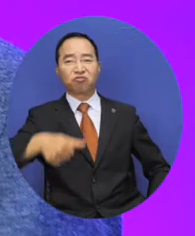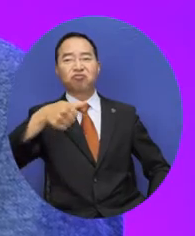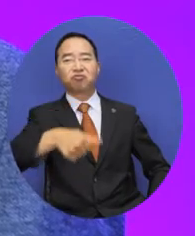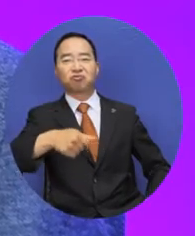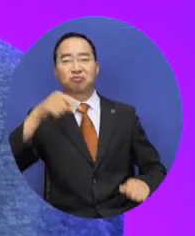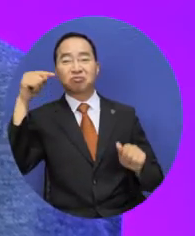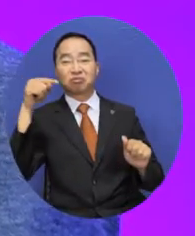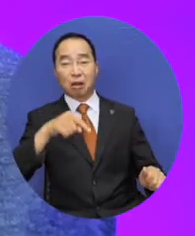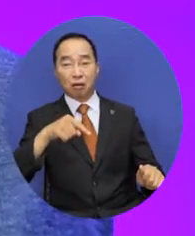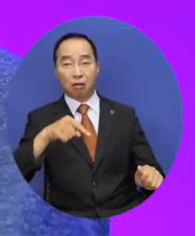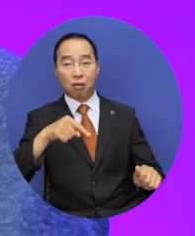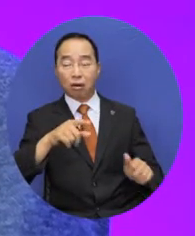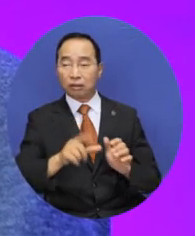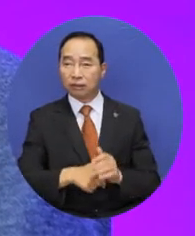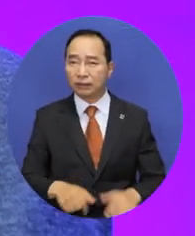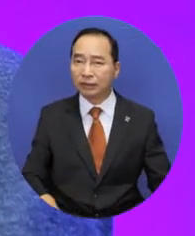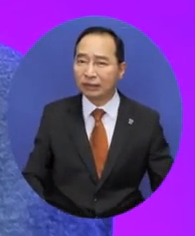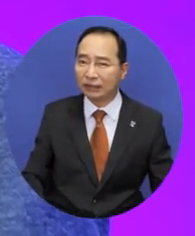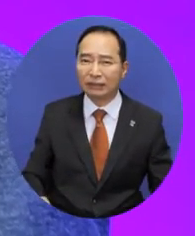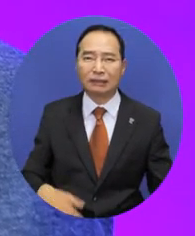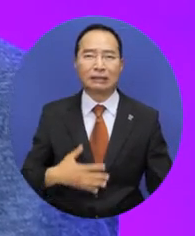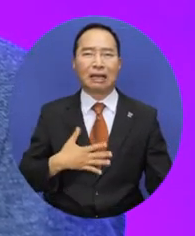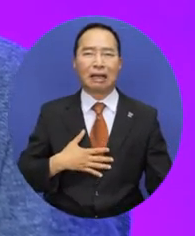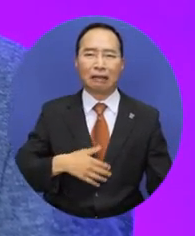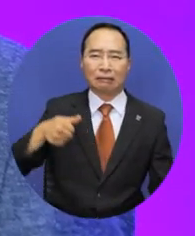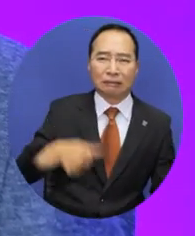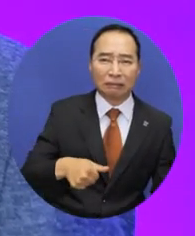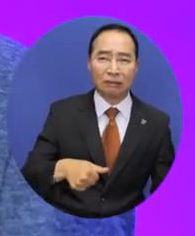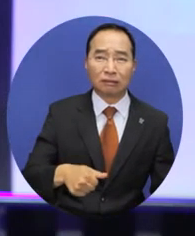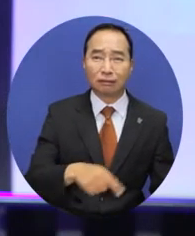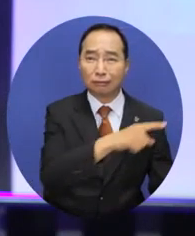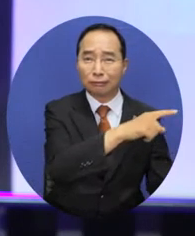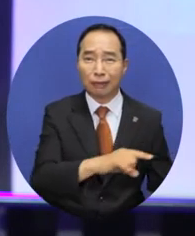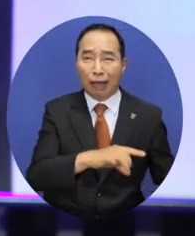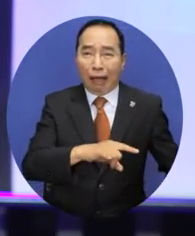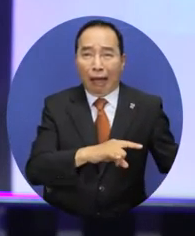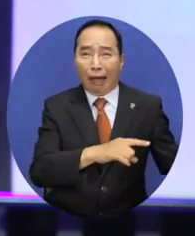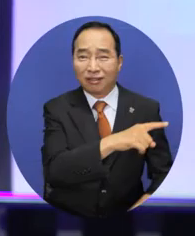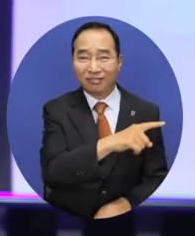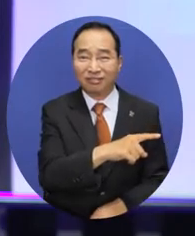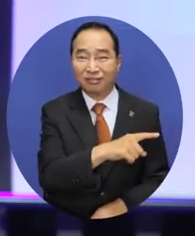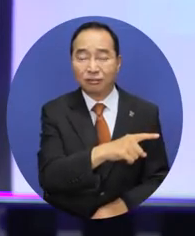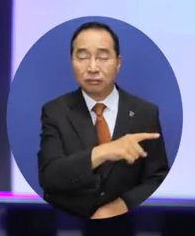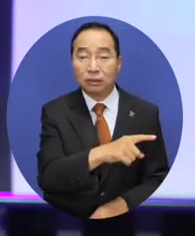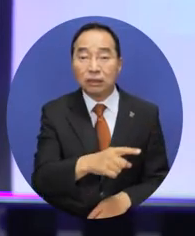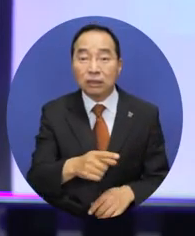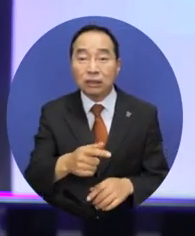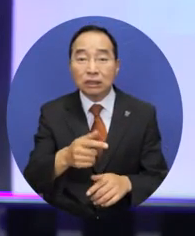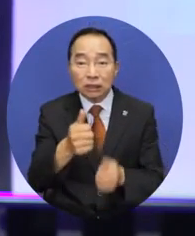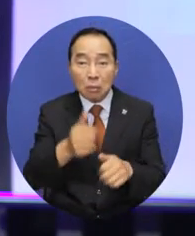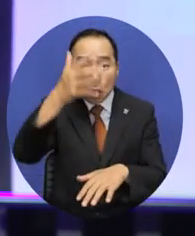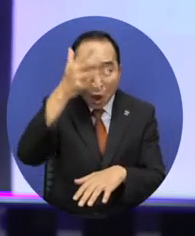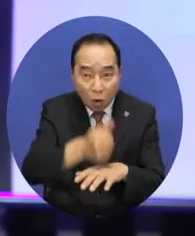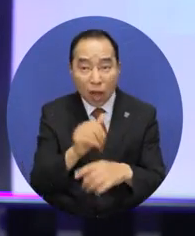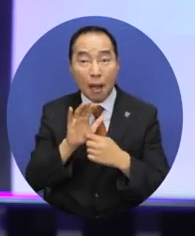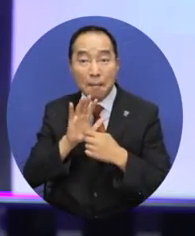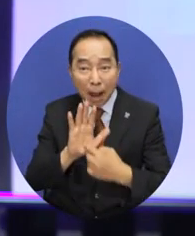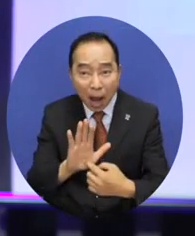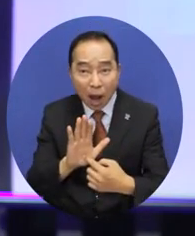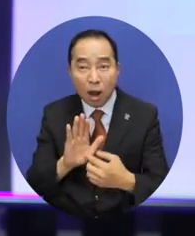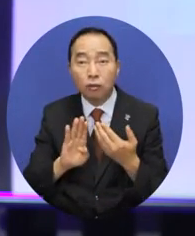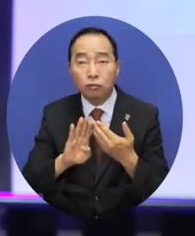누르세요 이러는 순간 시민들은 눌렀다는 것입니다. 그래서 이 실험 결과가 발표된 이후에